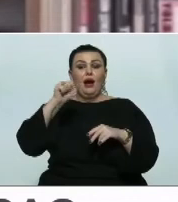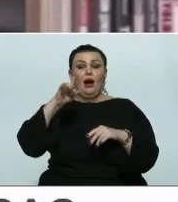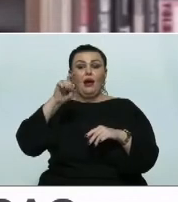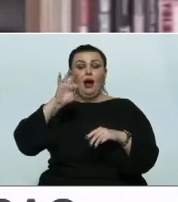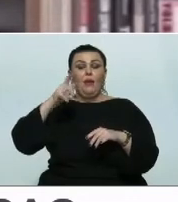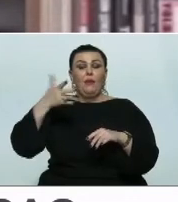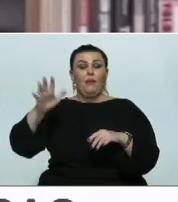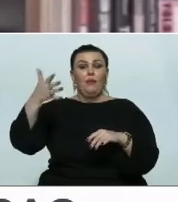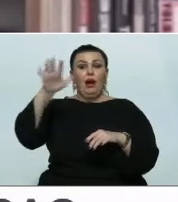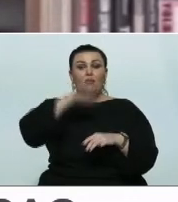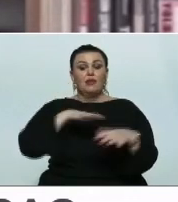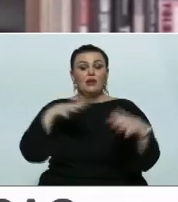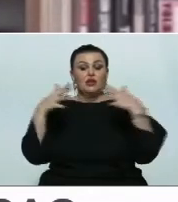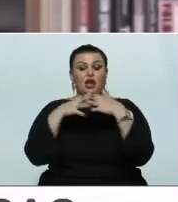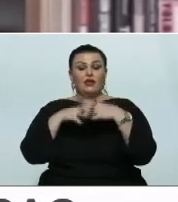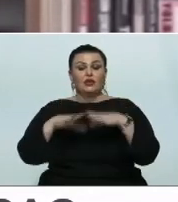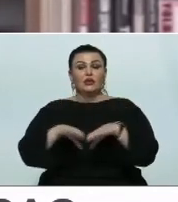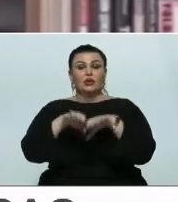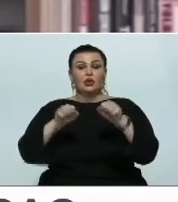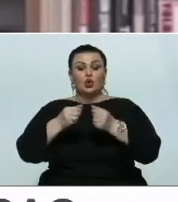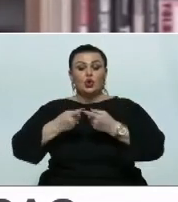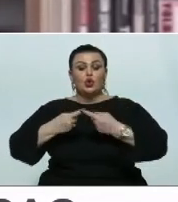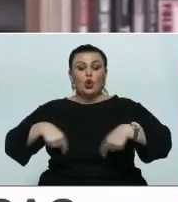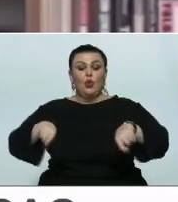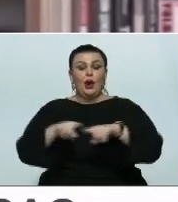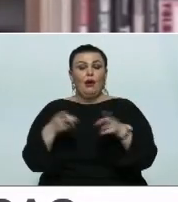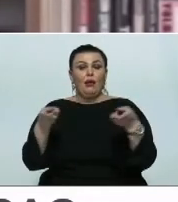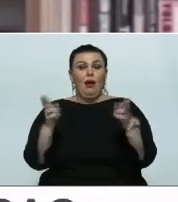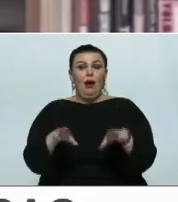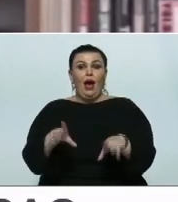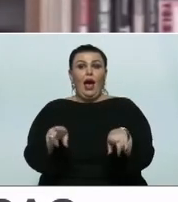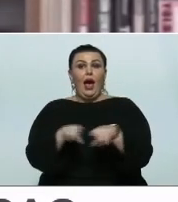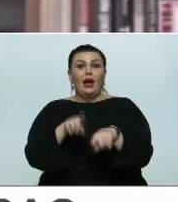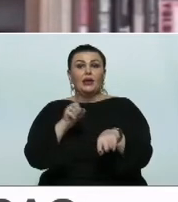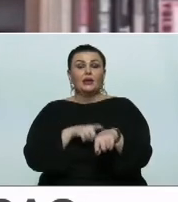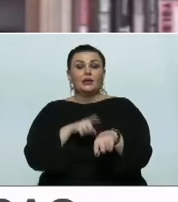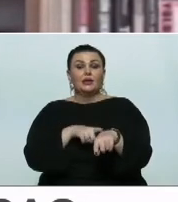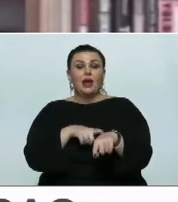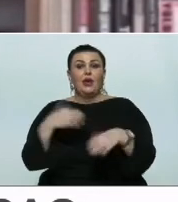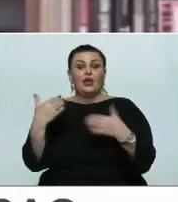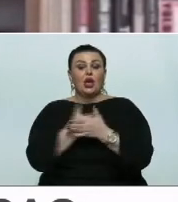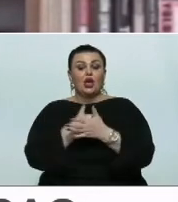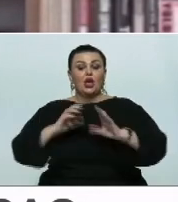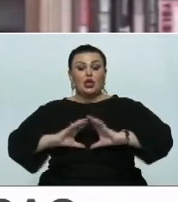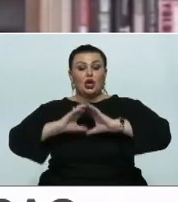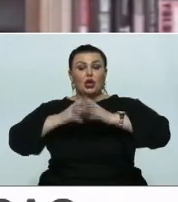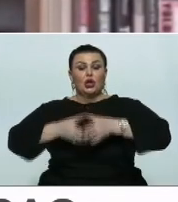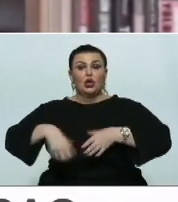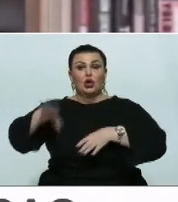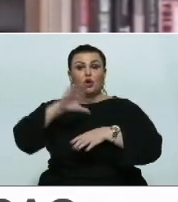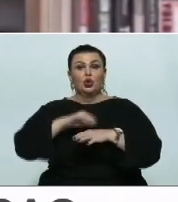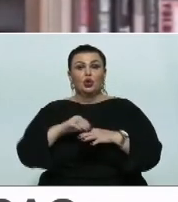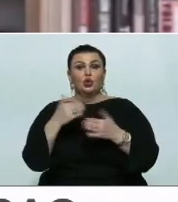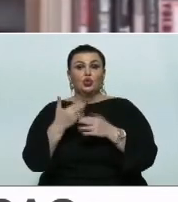sadece işgal altında kurtarılan topraklarla kalmamış, aynı zamanda yeni dünya düzeninde, çok kutuplu bir